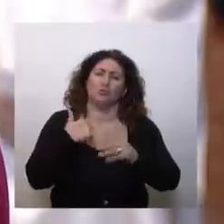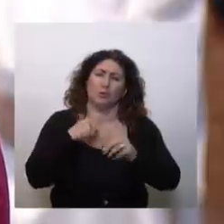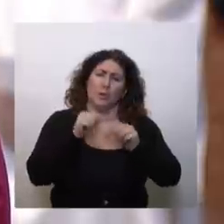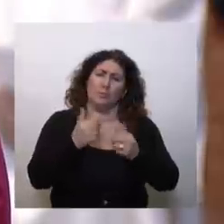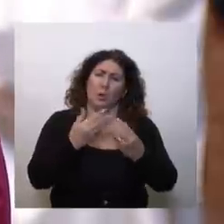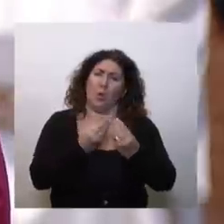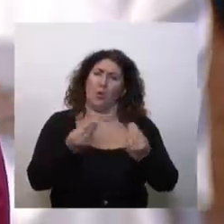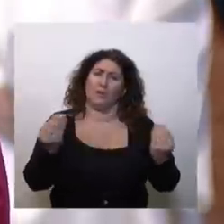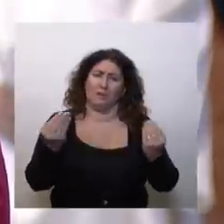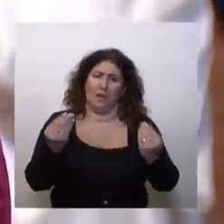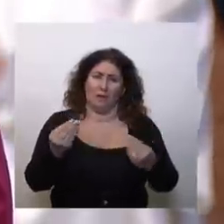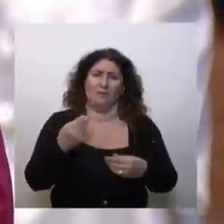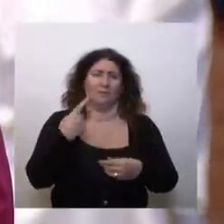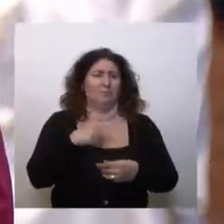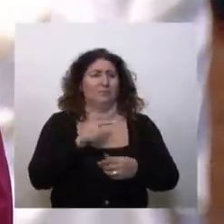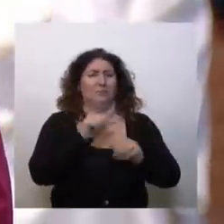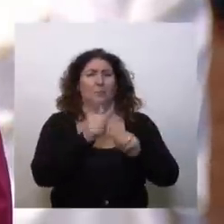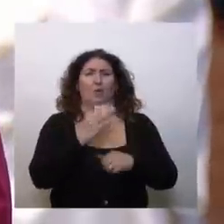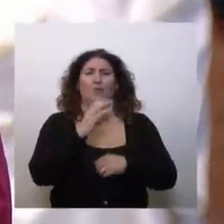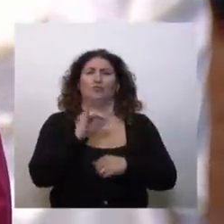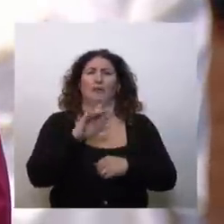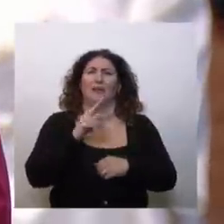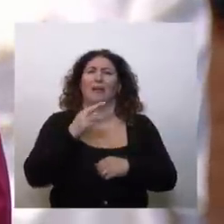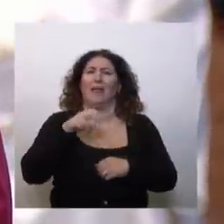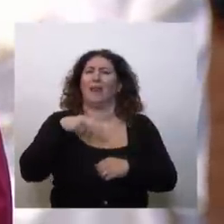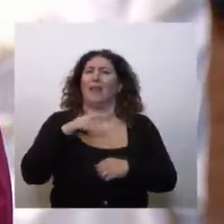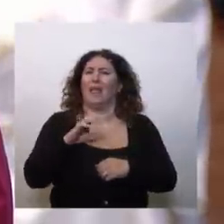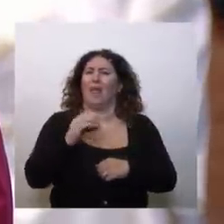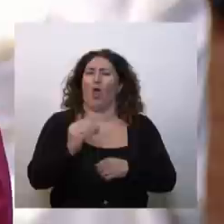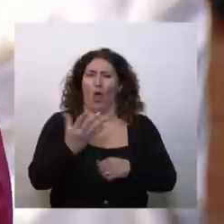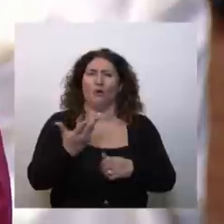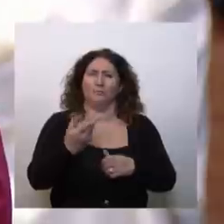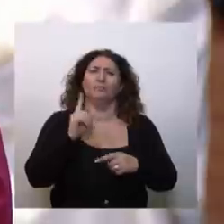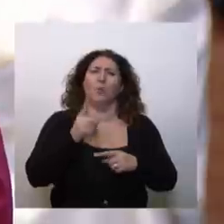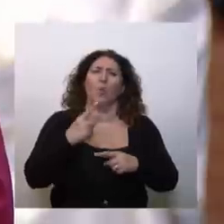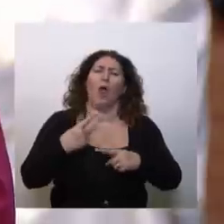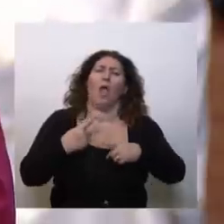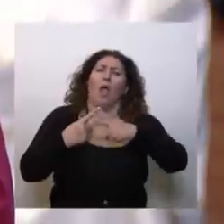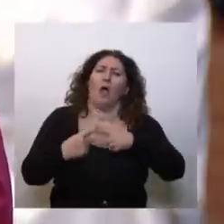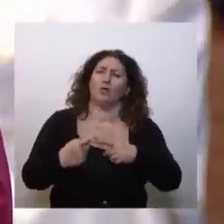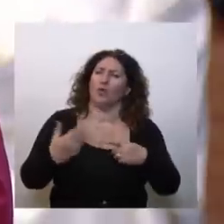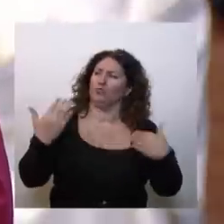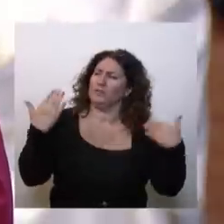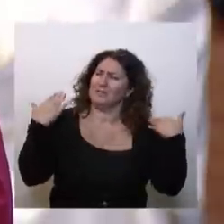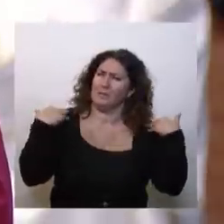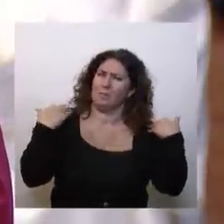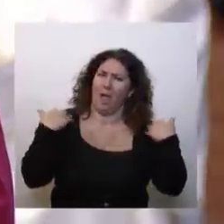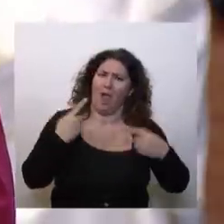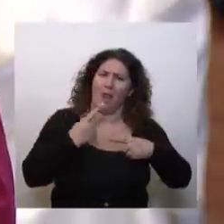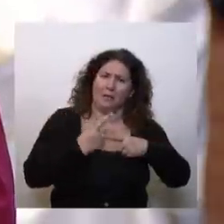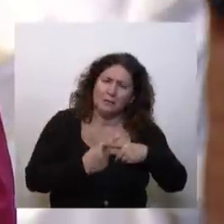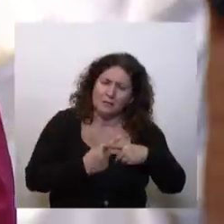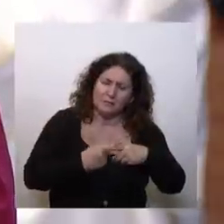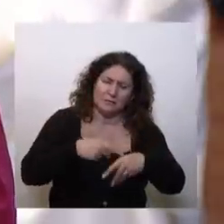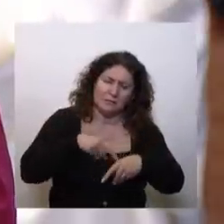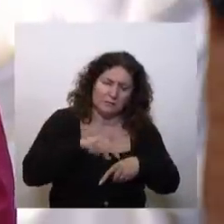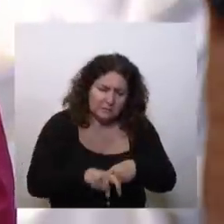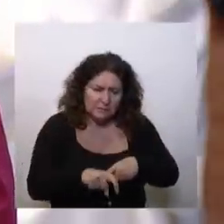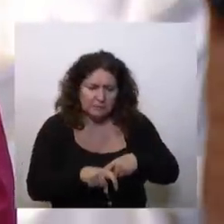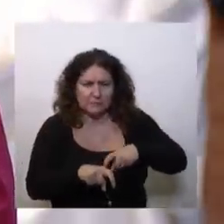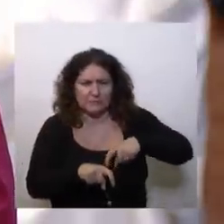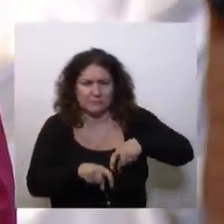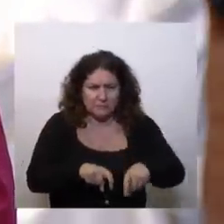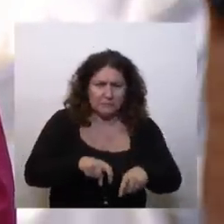è uno dei più comuni. La croce ti viene messa sulle spalle per forza e tu ti rassegni